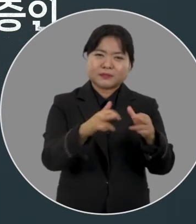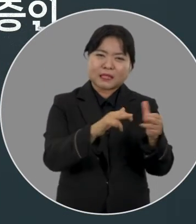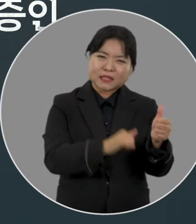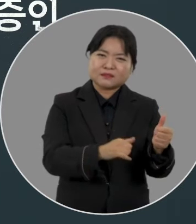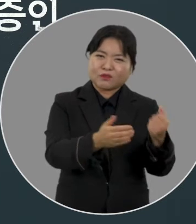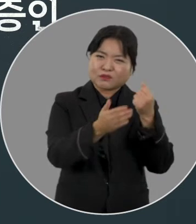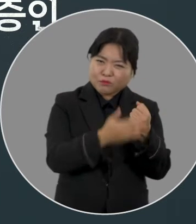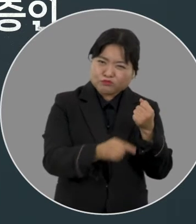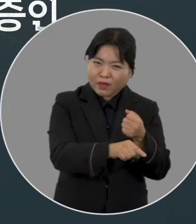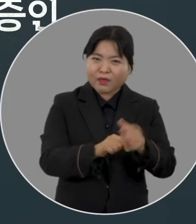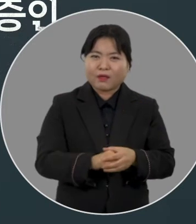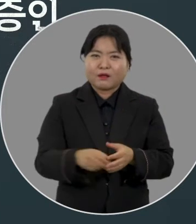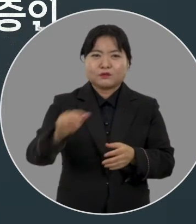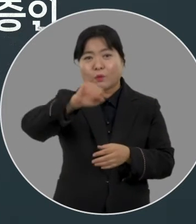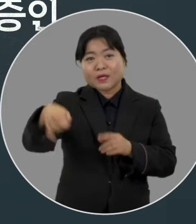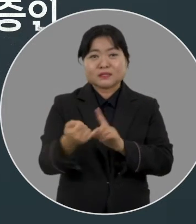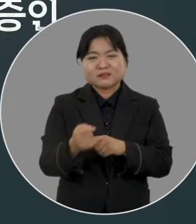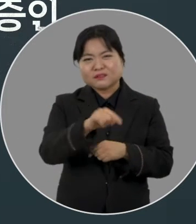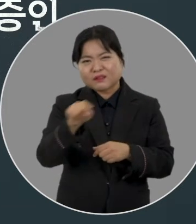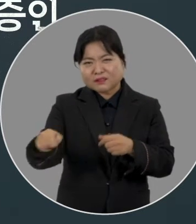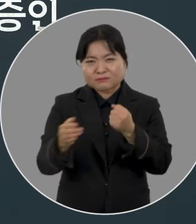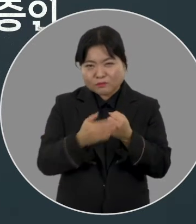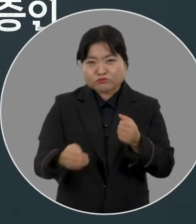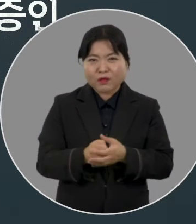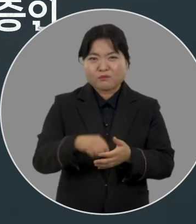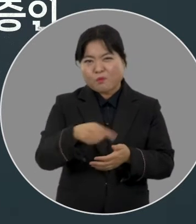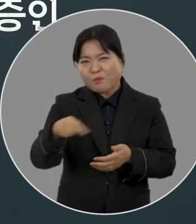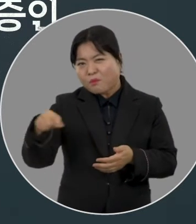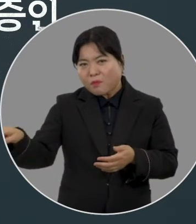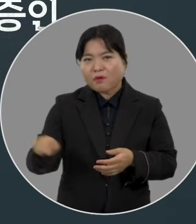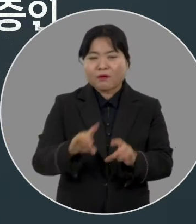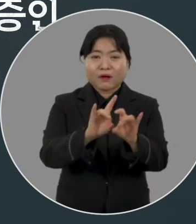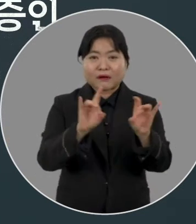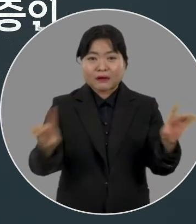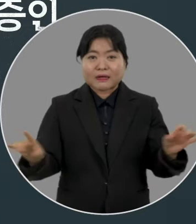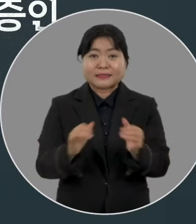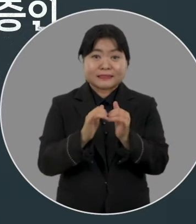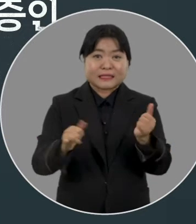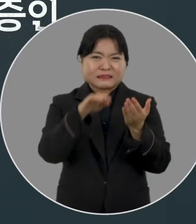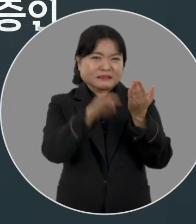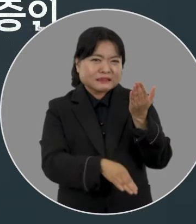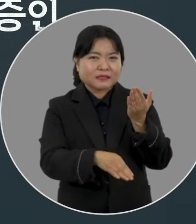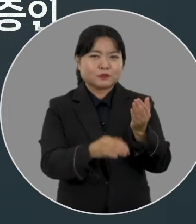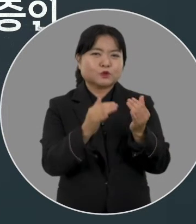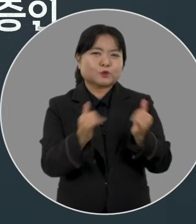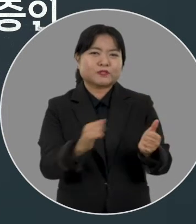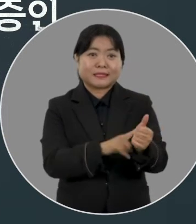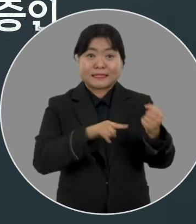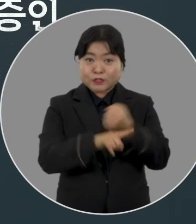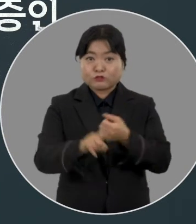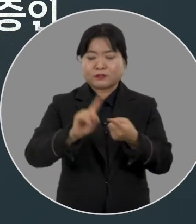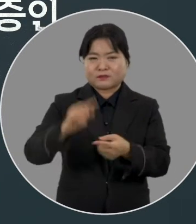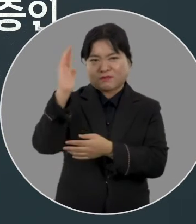장애인은 이렇기 때문에, 여호와의 증인은 이렇기 때문에 라고 각각 그 인간 이하의